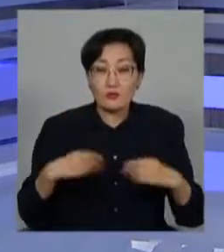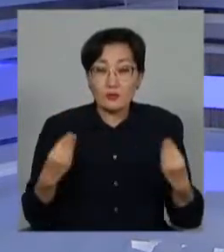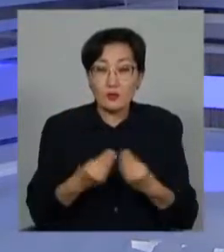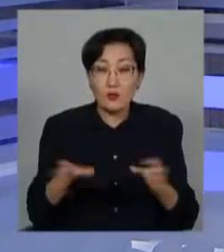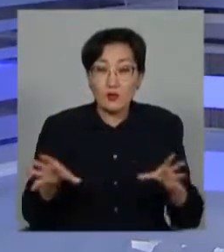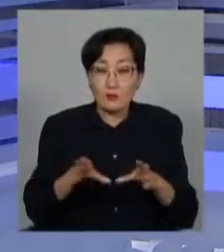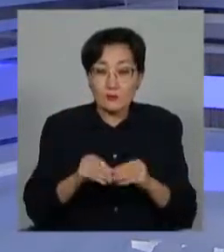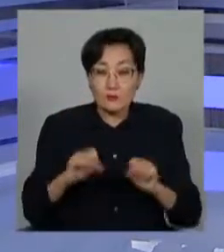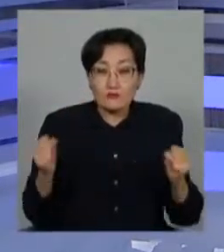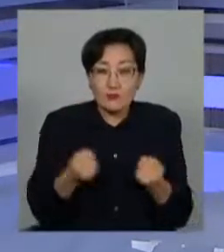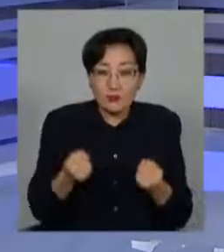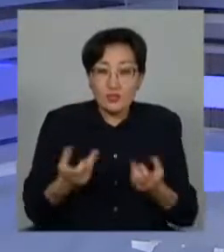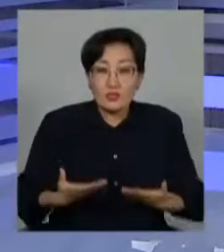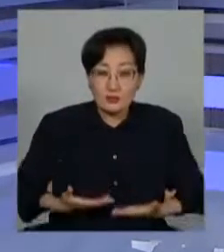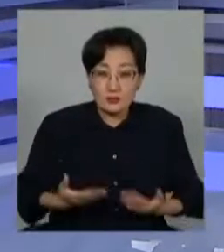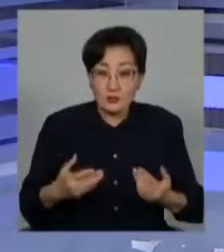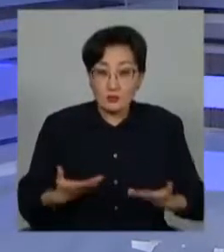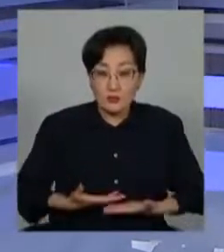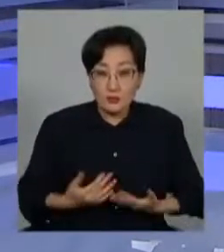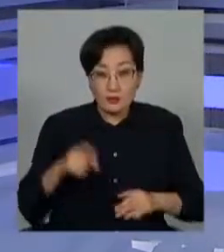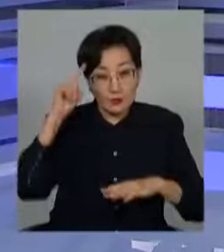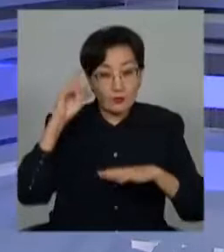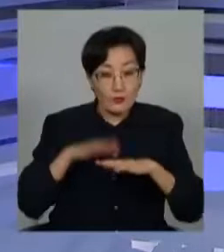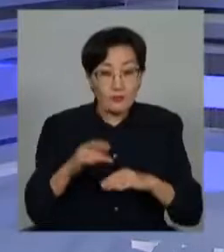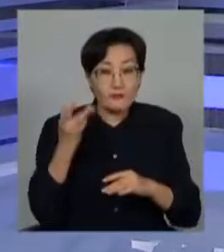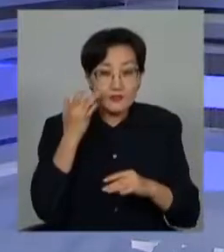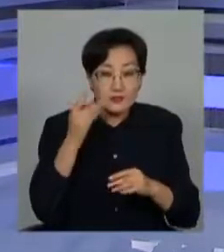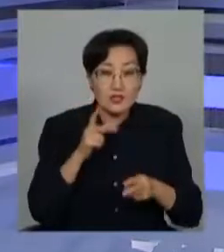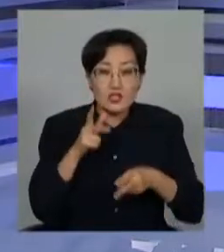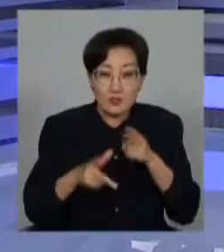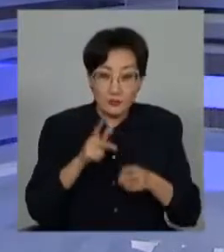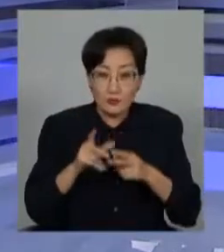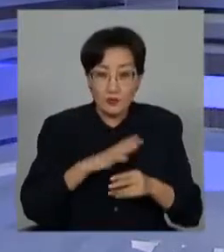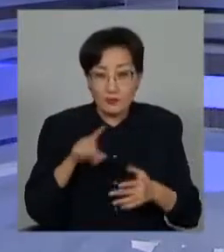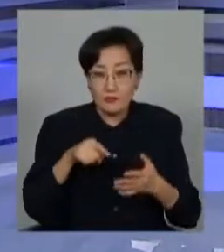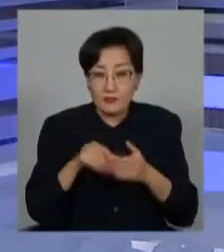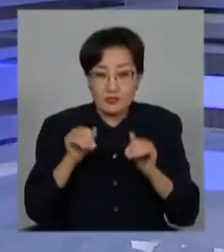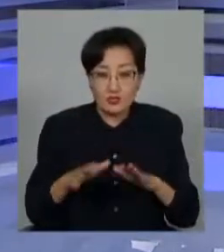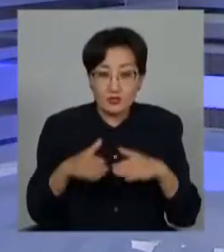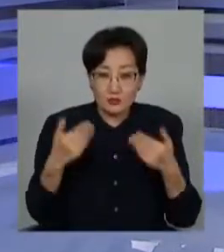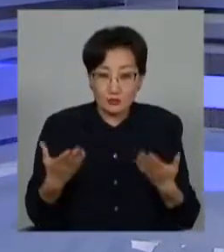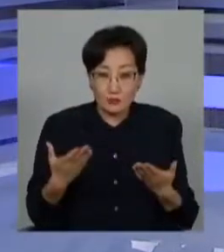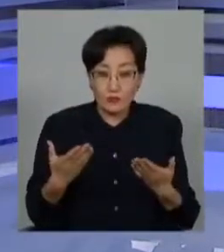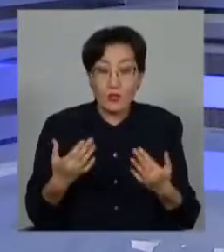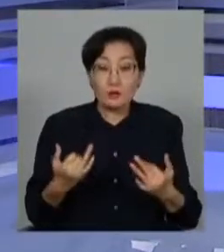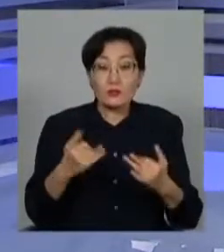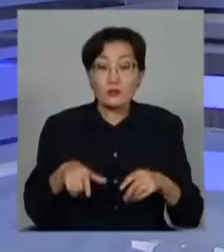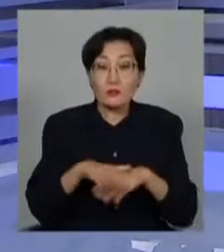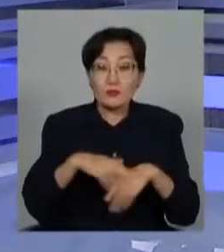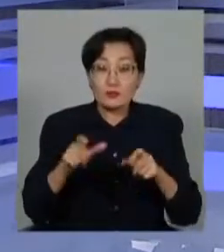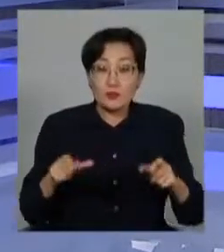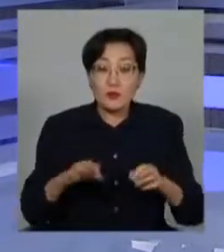тоңып отырғандарын айтып шағымданды. Әкімдіктің табалдырығын әбден тоздырсақ та мәселе шешілер емес дейді. Енді